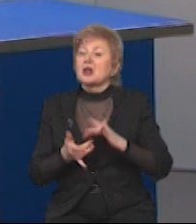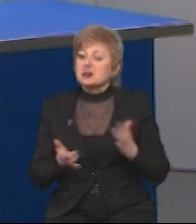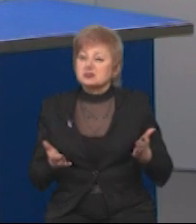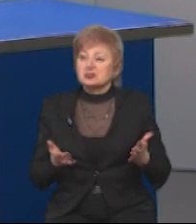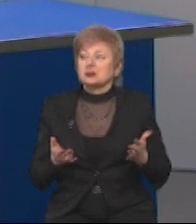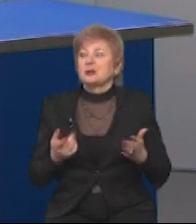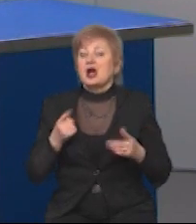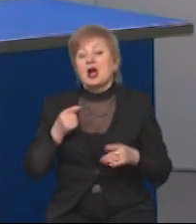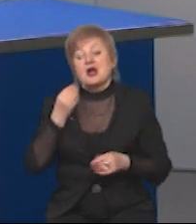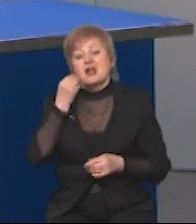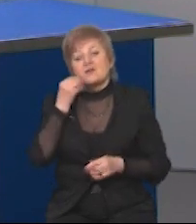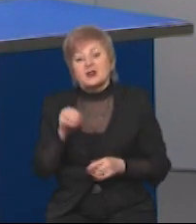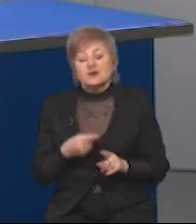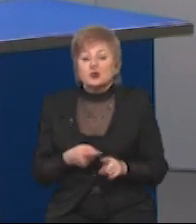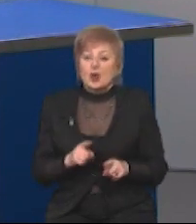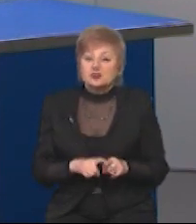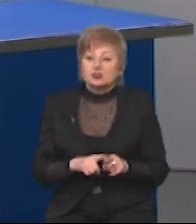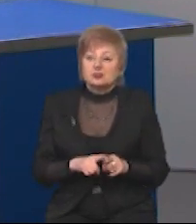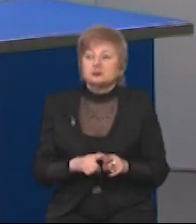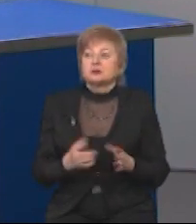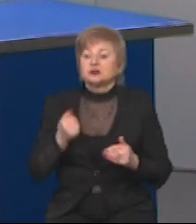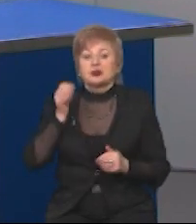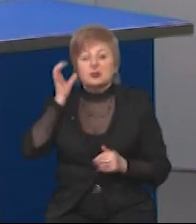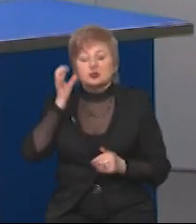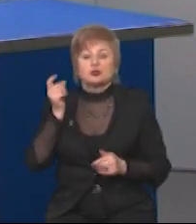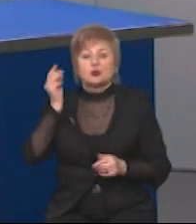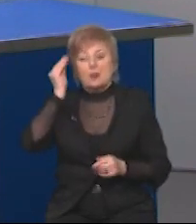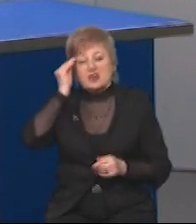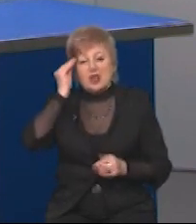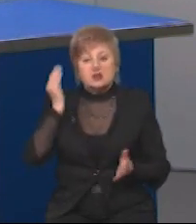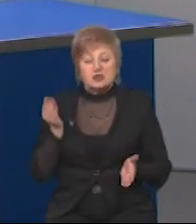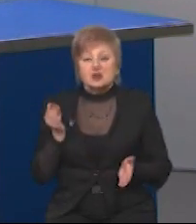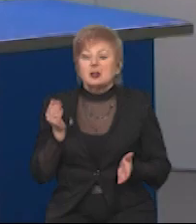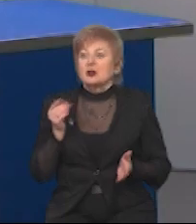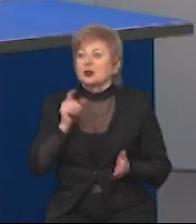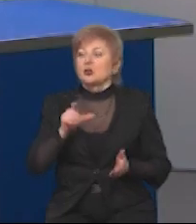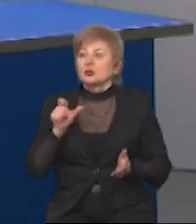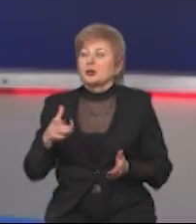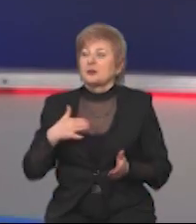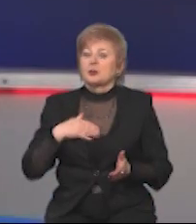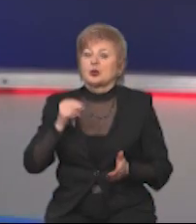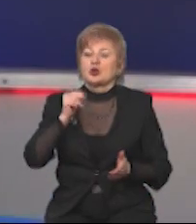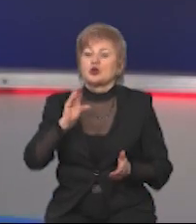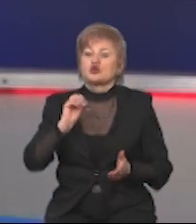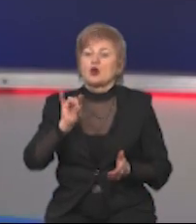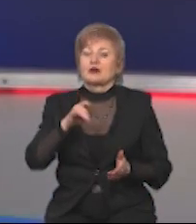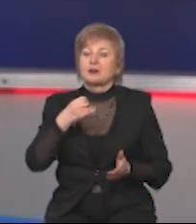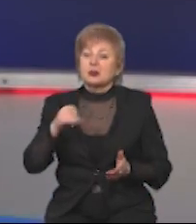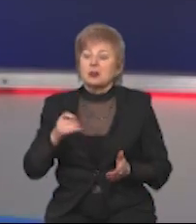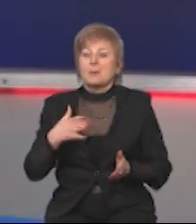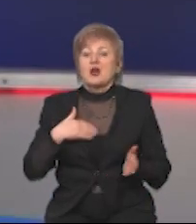чи ефективно це? Давайте послухаємо думку Андрія Чорного. Я нагадаю, що сьогодні ми з ним